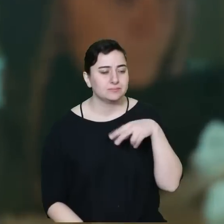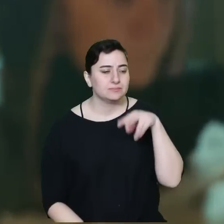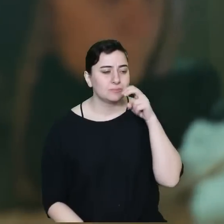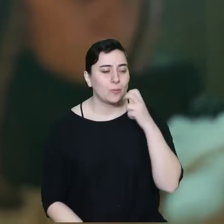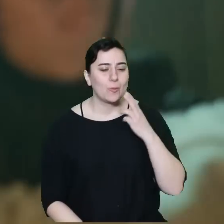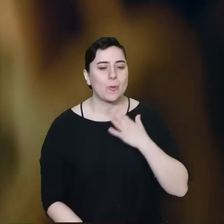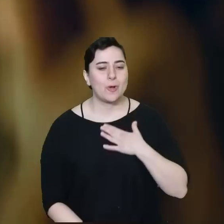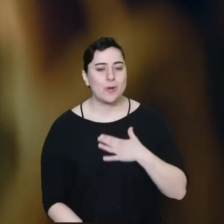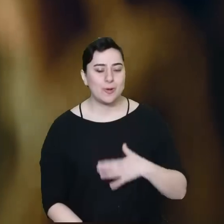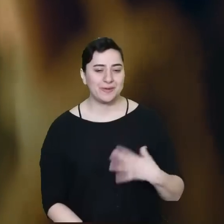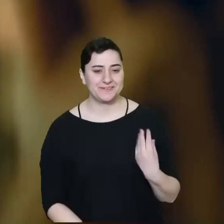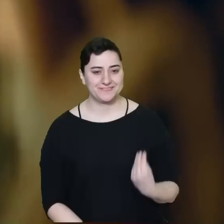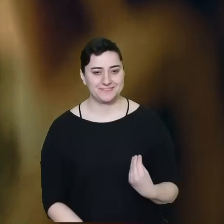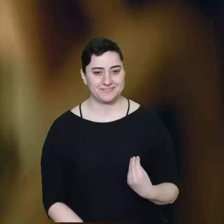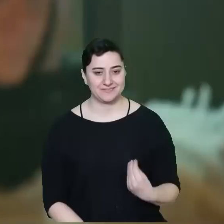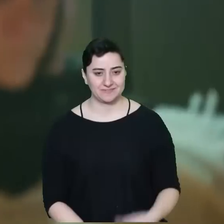Oh be.